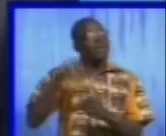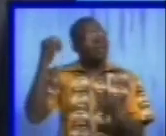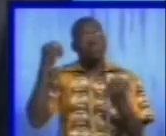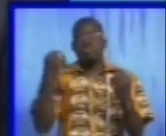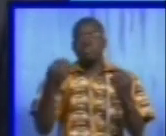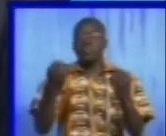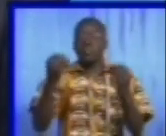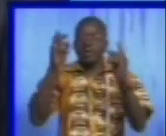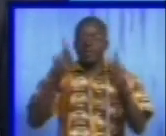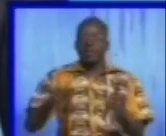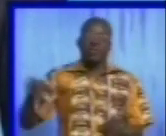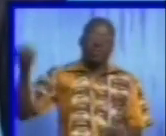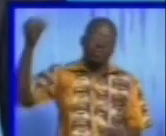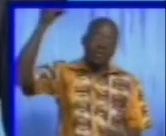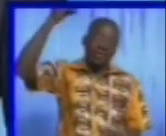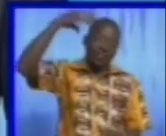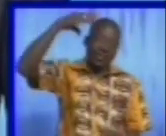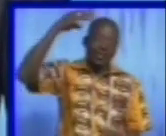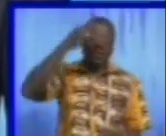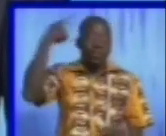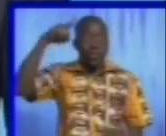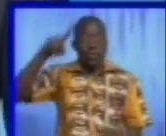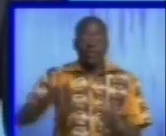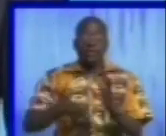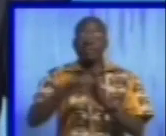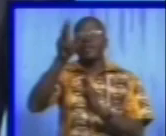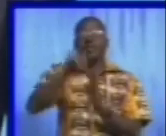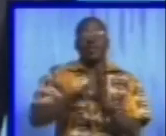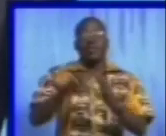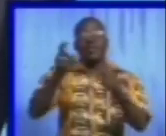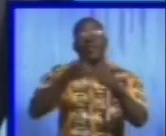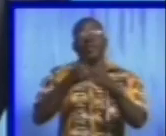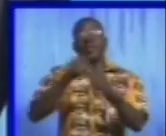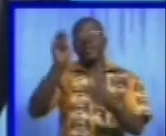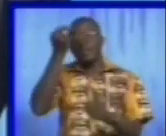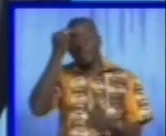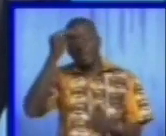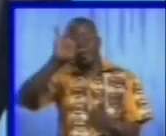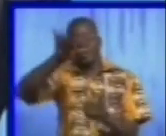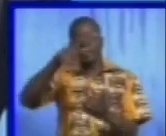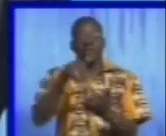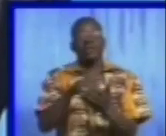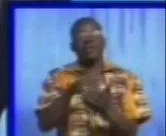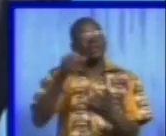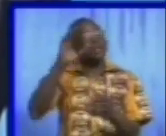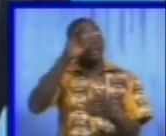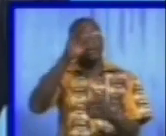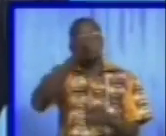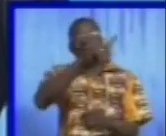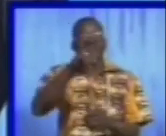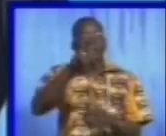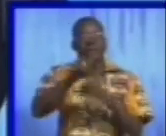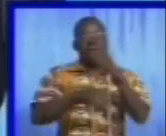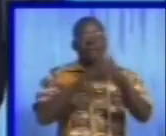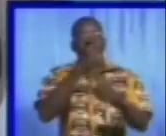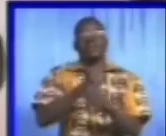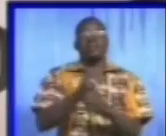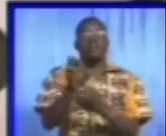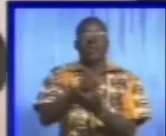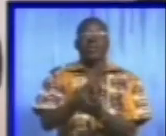et une grande contribution au développement. Le Premier ministre était au centenaire. Fousseni Kindo, reportage.